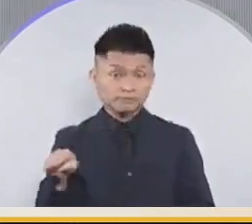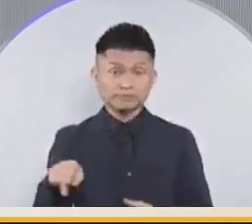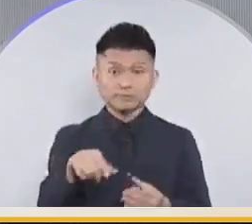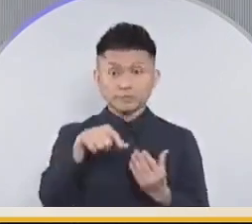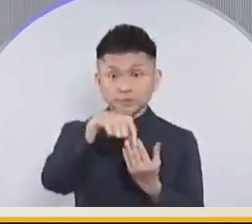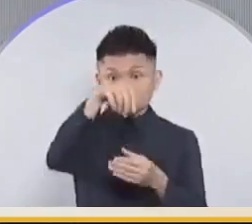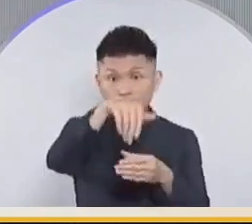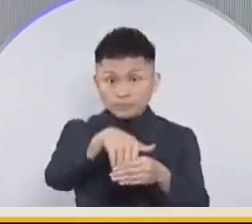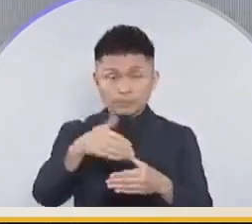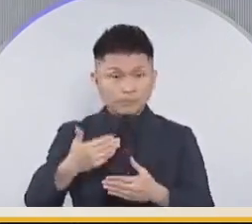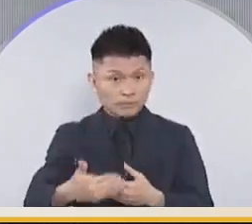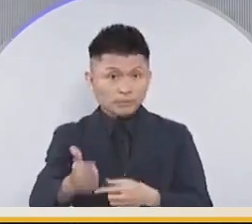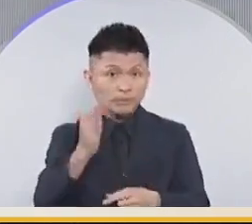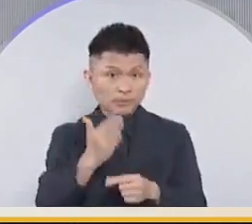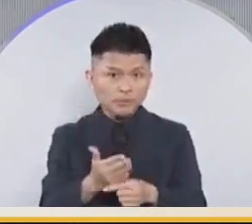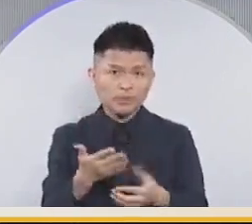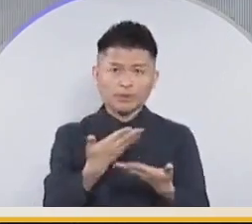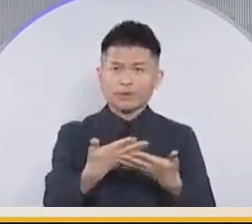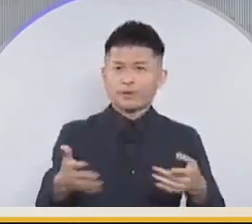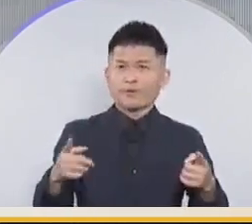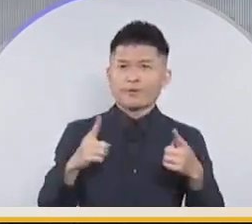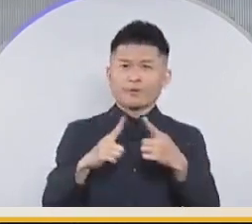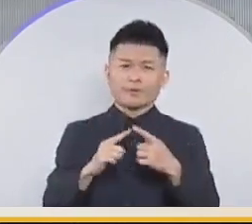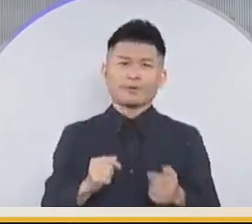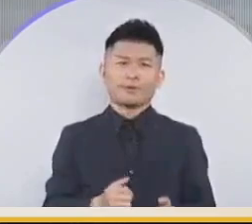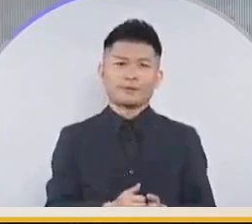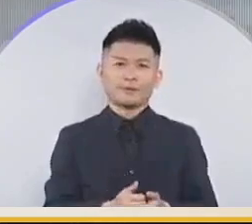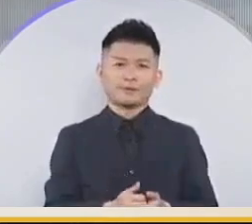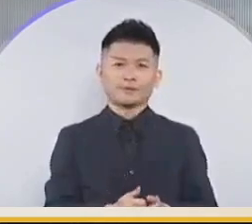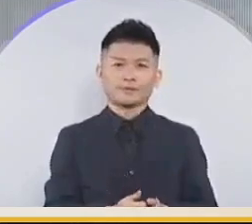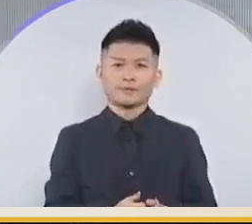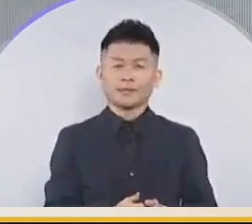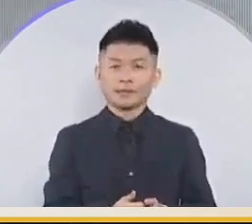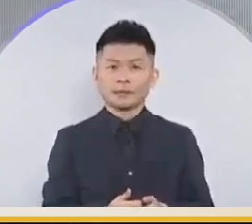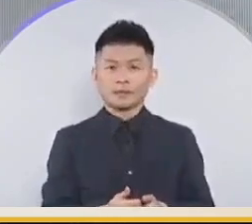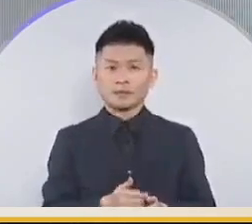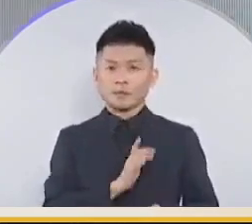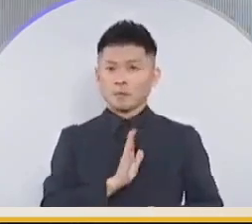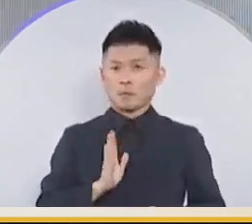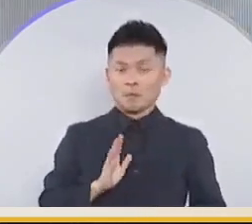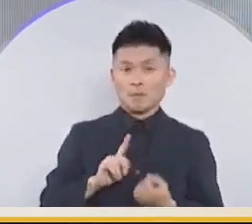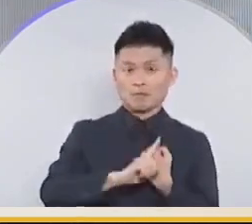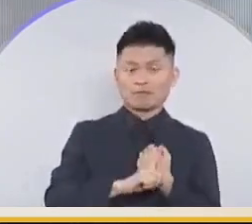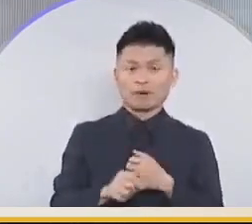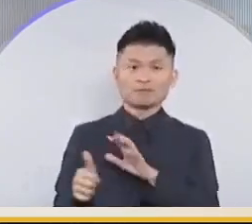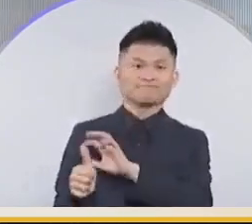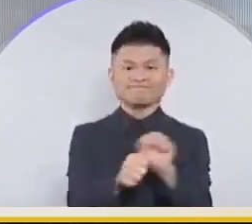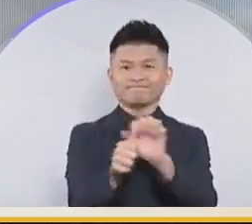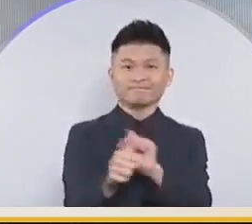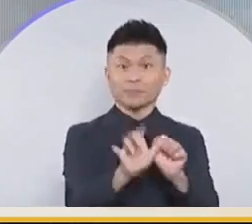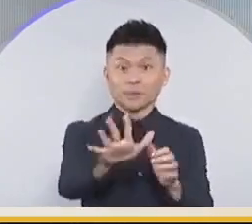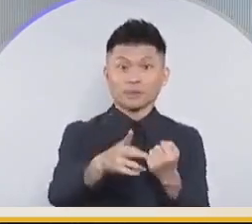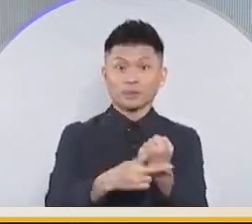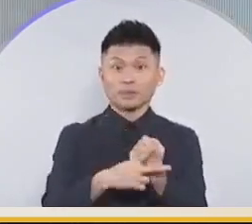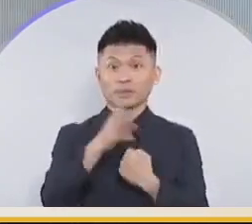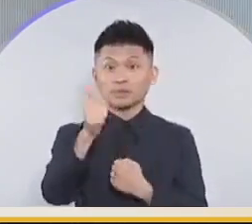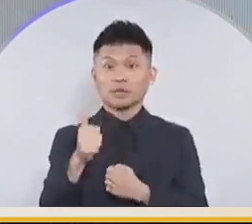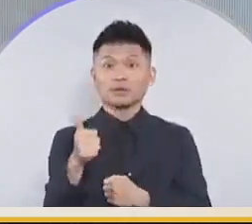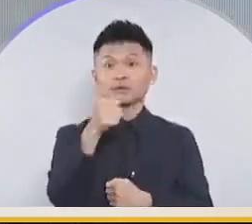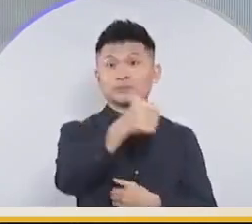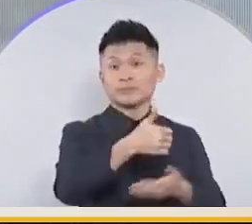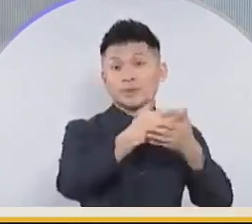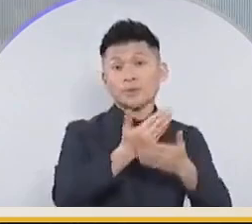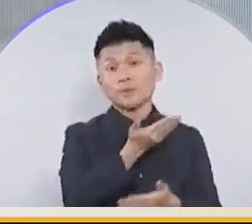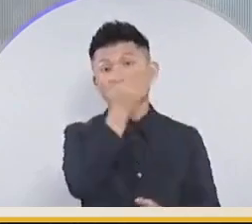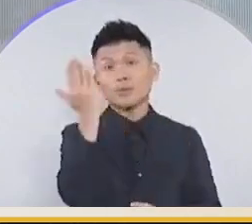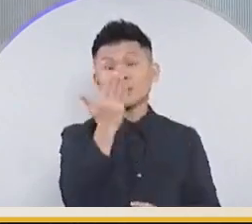过程当中，很多人被反诉都法办了，你就出去大陆旅